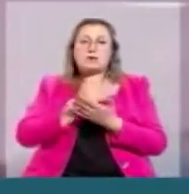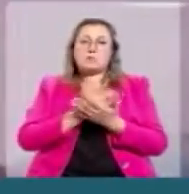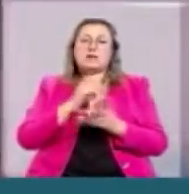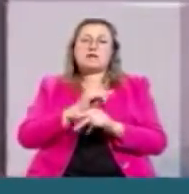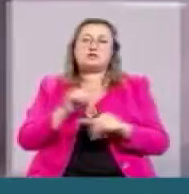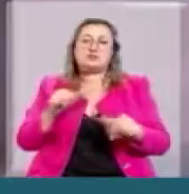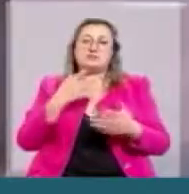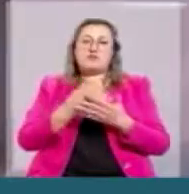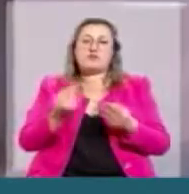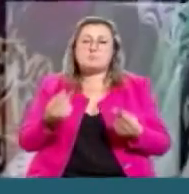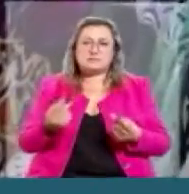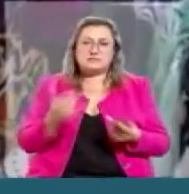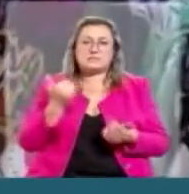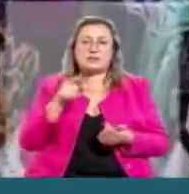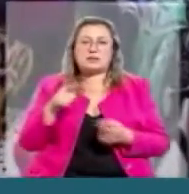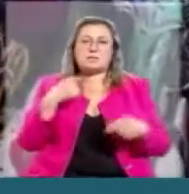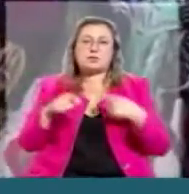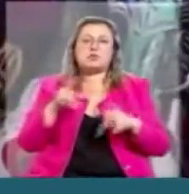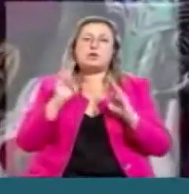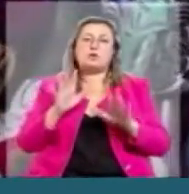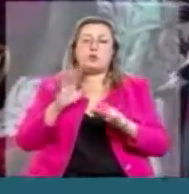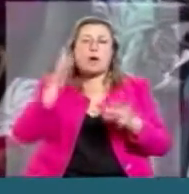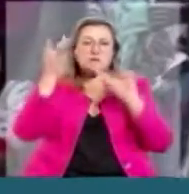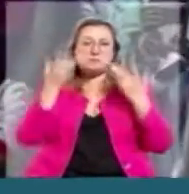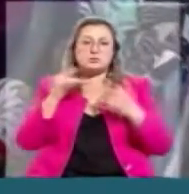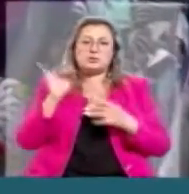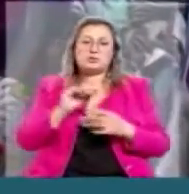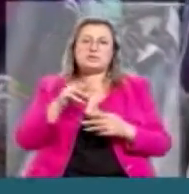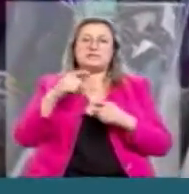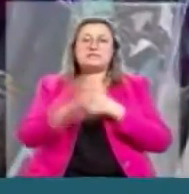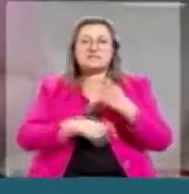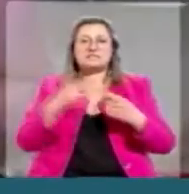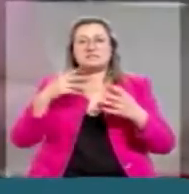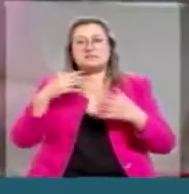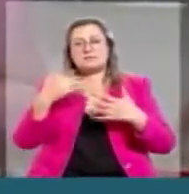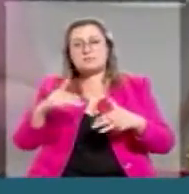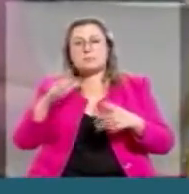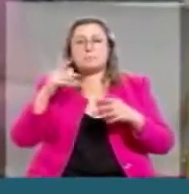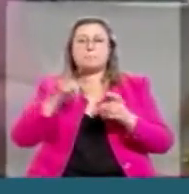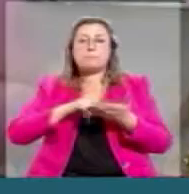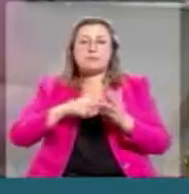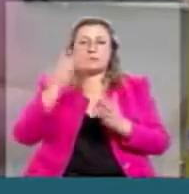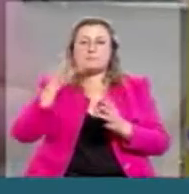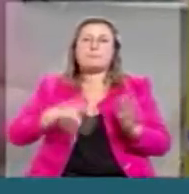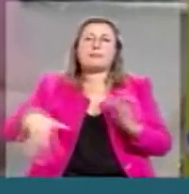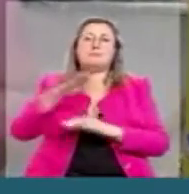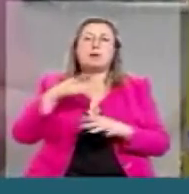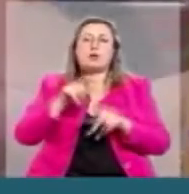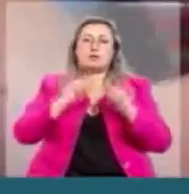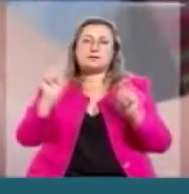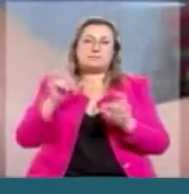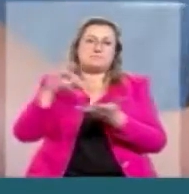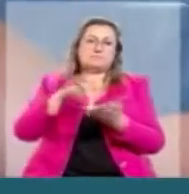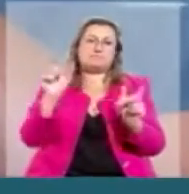для расширения своего бизнеса. Теперь она продает не только косметику, но и текстиль. В планах открыть бутики по всему району.